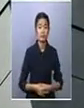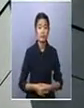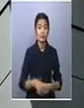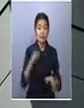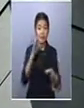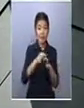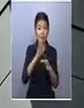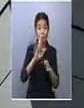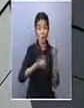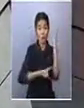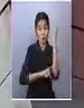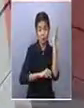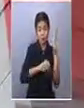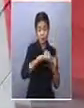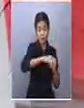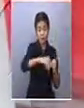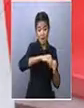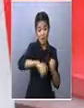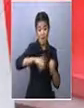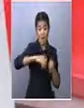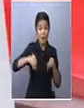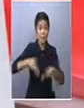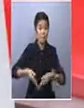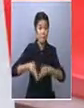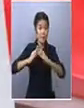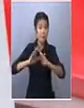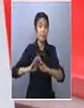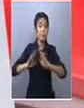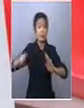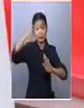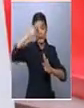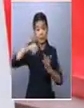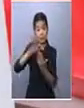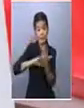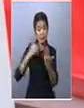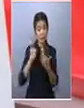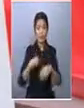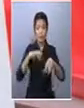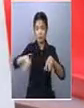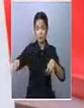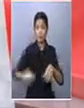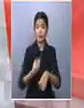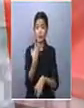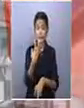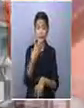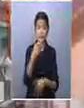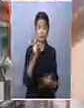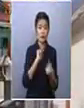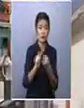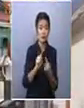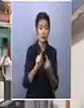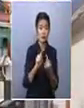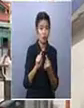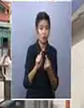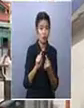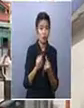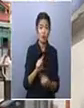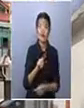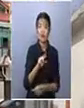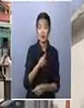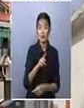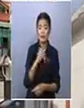ปร์ที่ได้ขยายสาขามาดำเนินธุรกรรมทางการเงินในประเทศไทยมี4ธนาคารด้วยกันค่ะได้แก่ธนาคาร Development Bank of